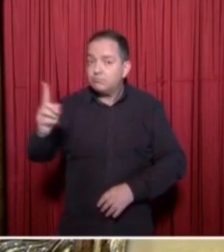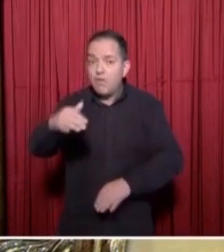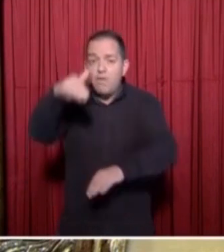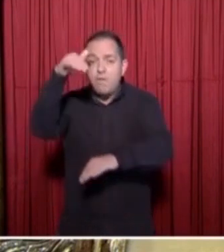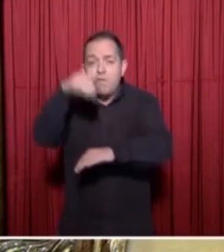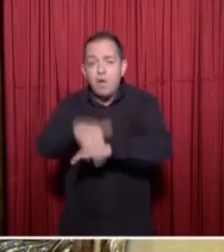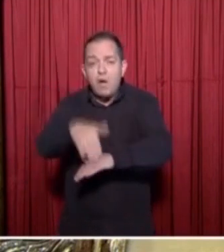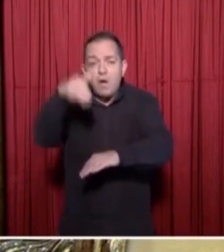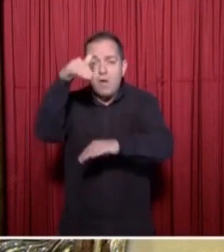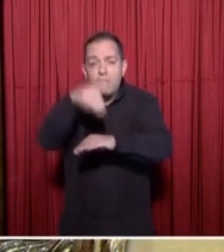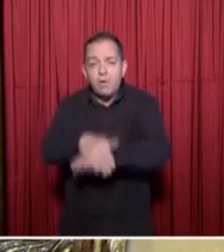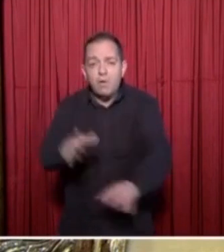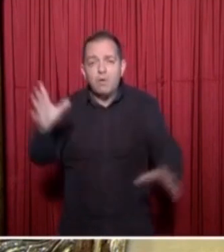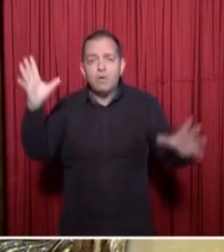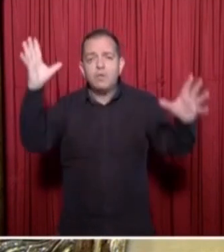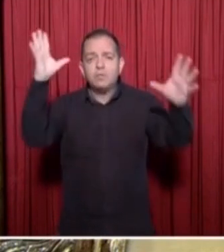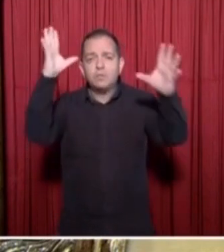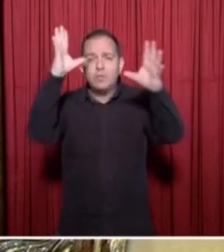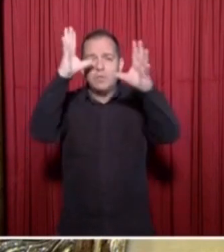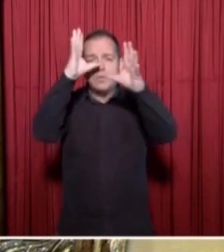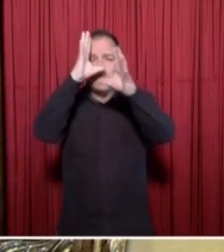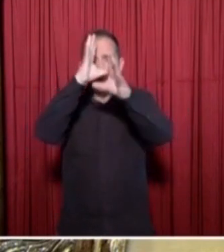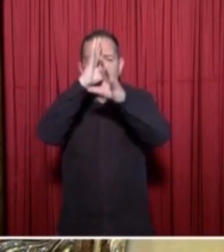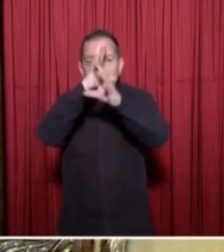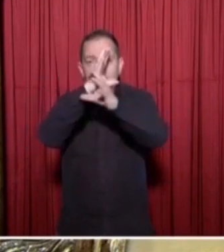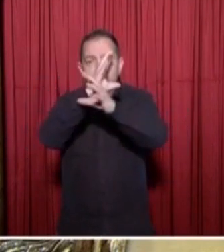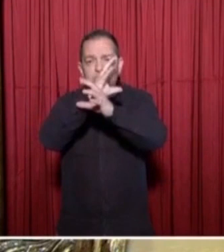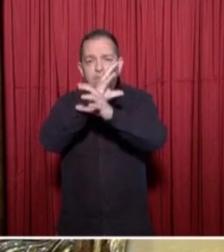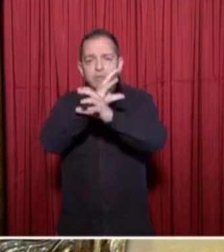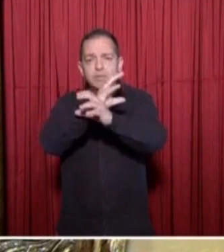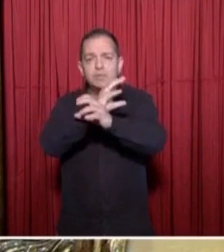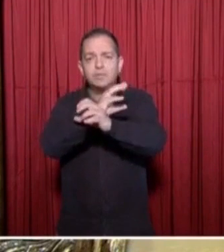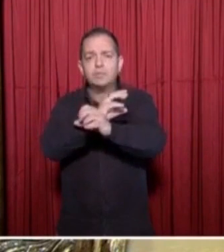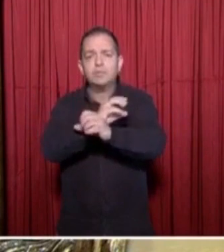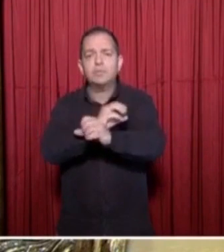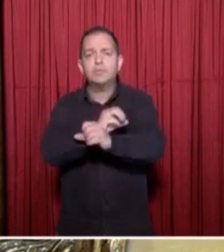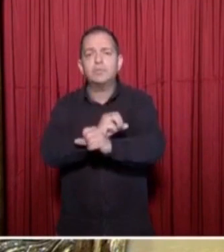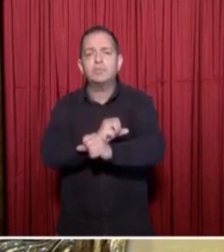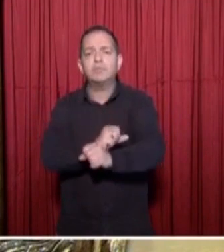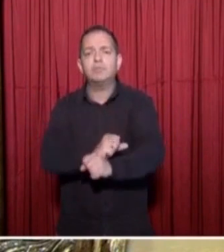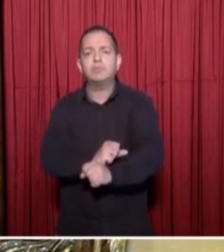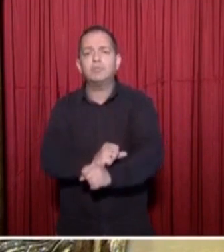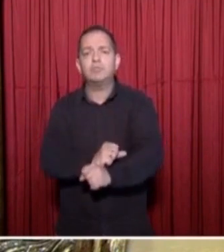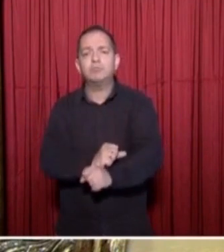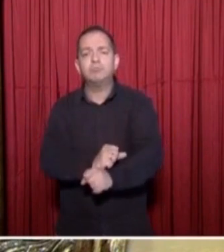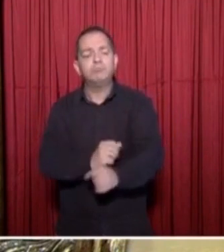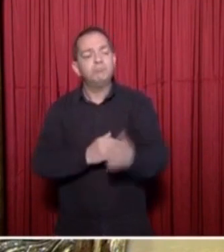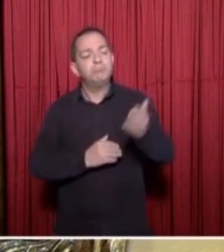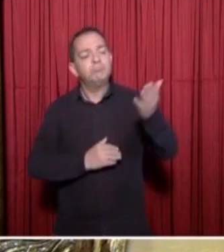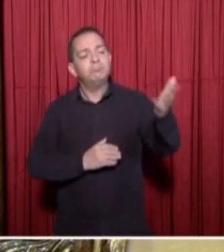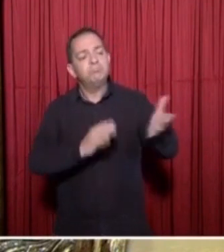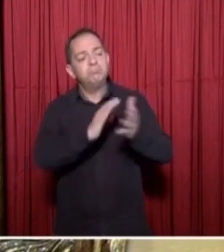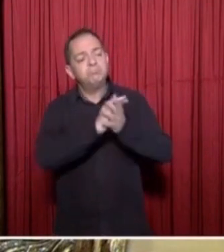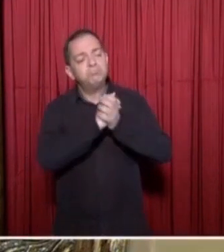έρχεται εν το μέσο της νύχτος